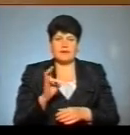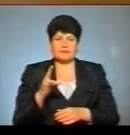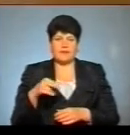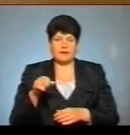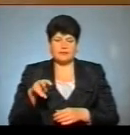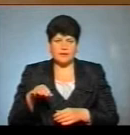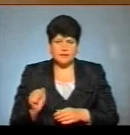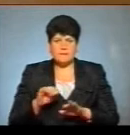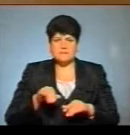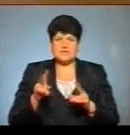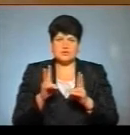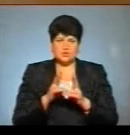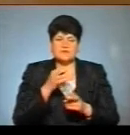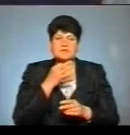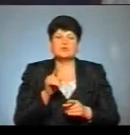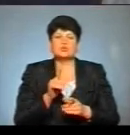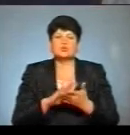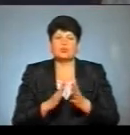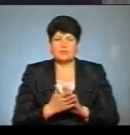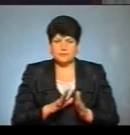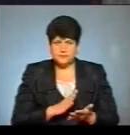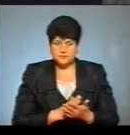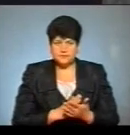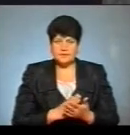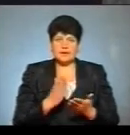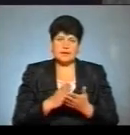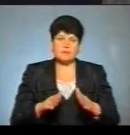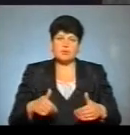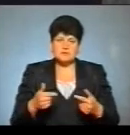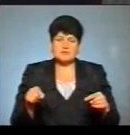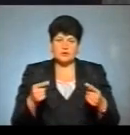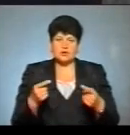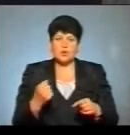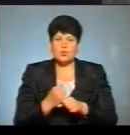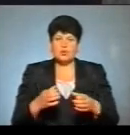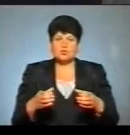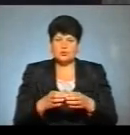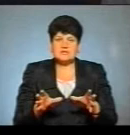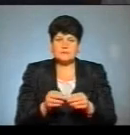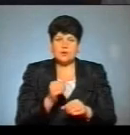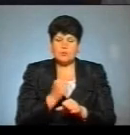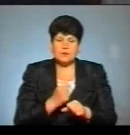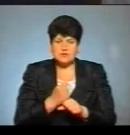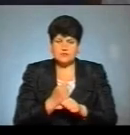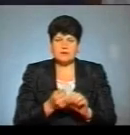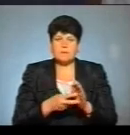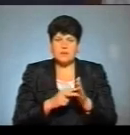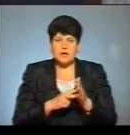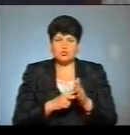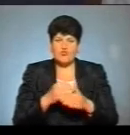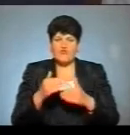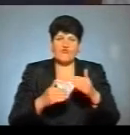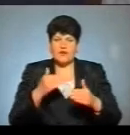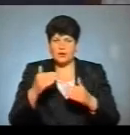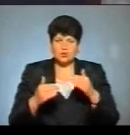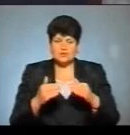Після зустрічі він розповів, про що домовились. Є пропозиція створити робочу групу і спільно працювати план виходу з карантину,